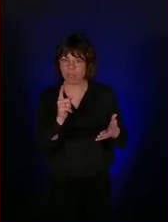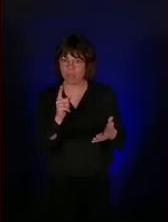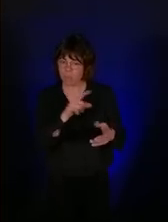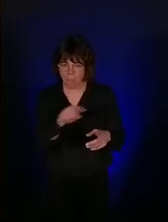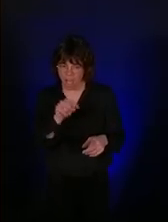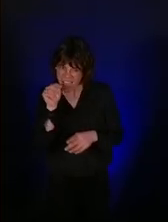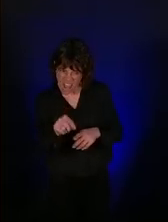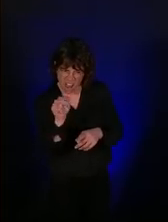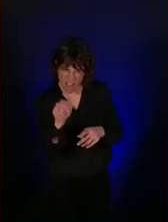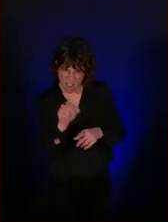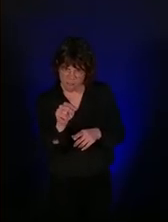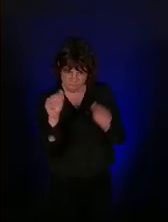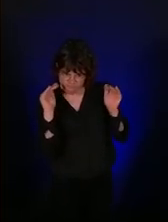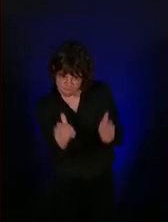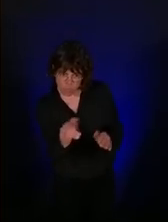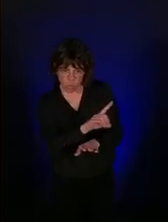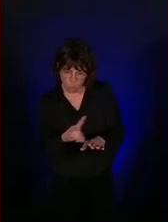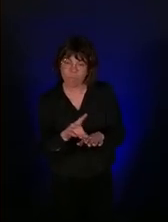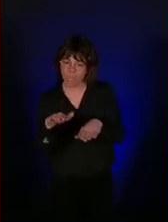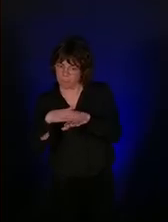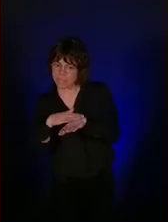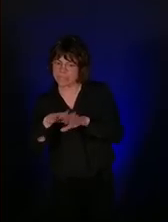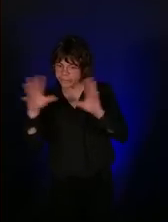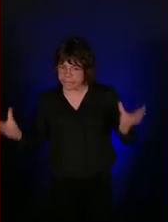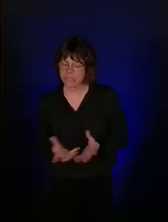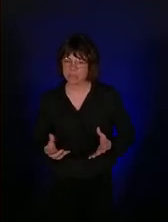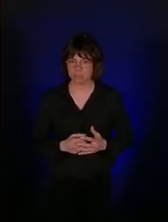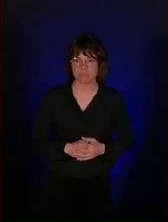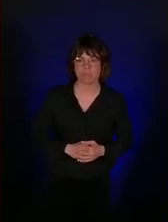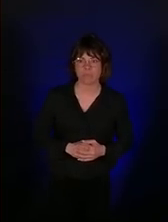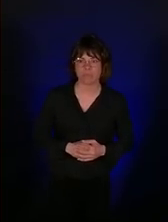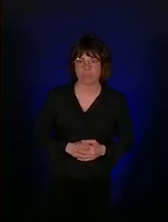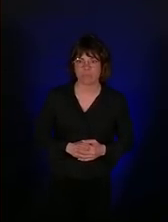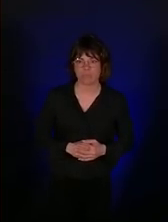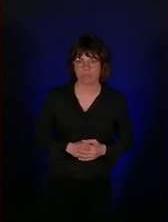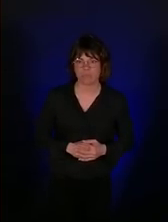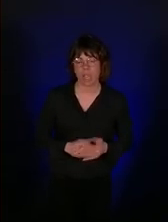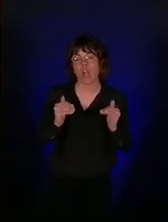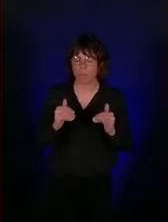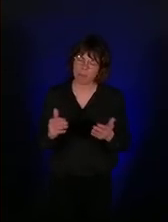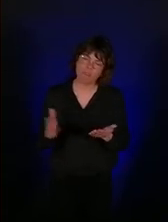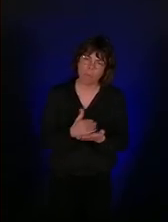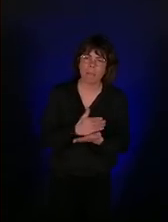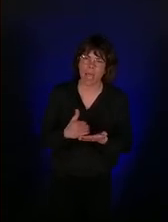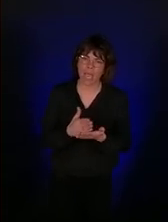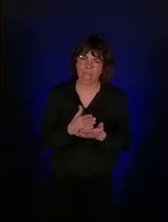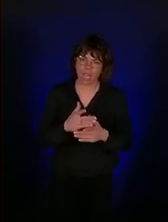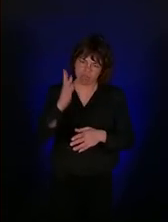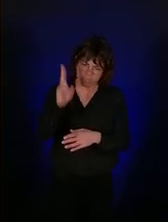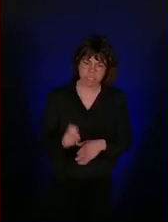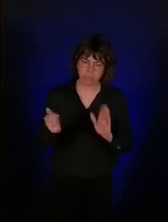attaquer personnellement, mais sur un fond politique. Même s'il faut préparer toute prise de poste,